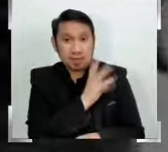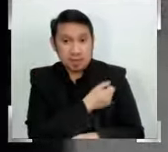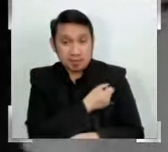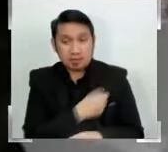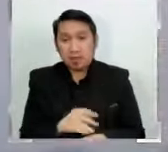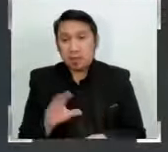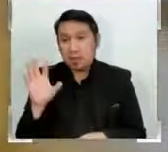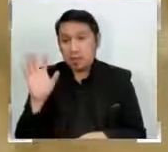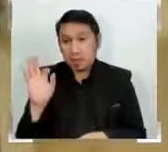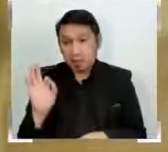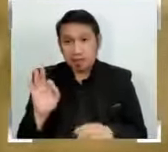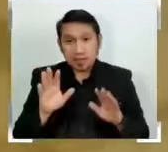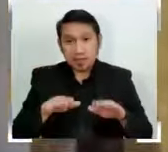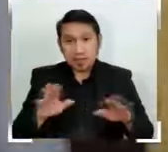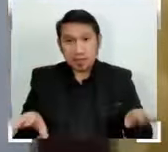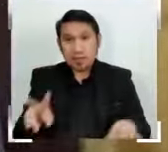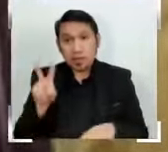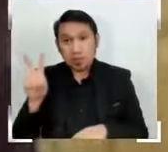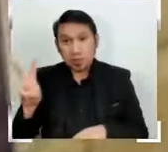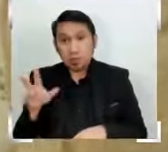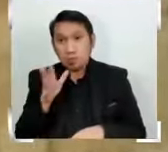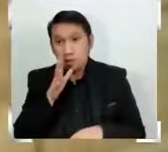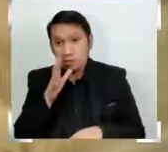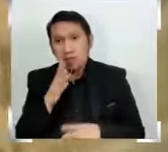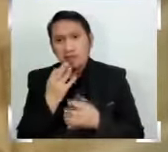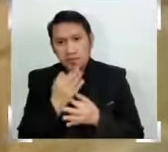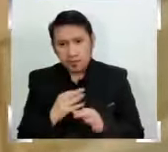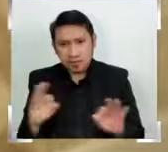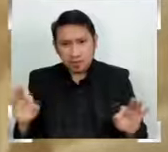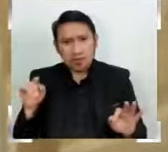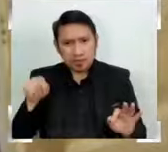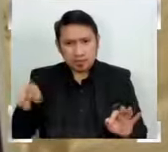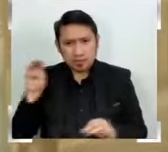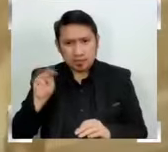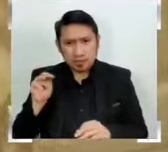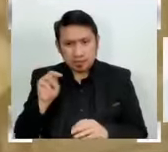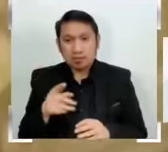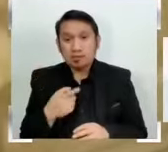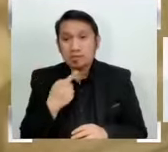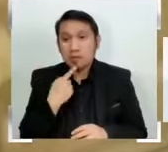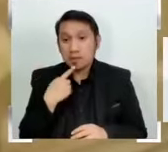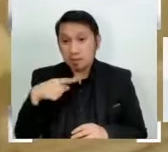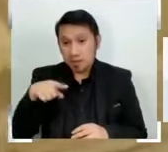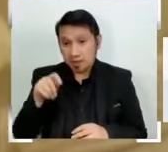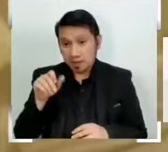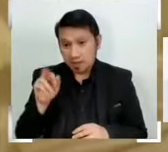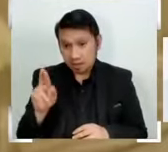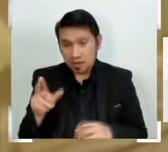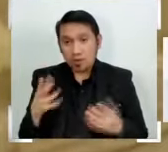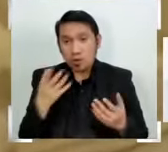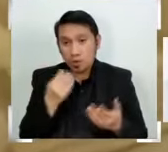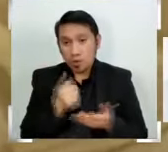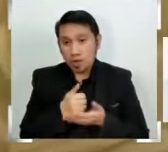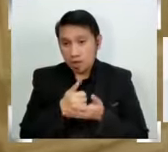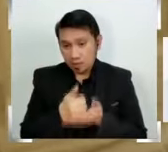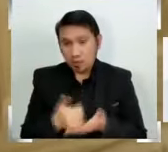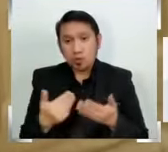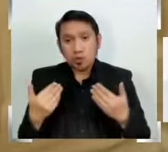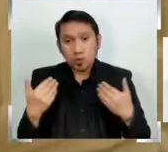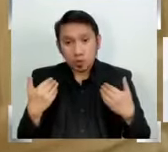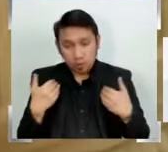at 2 inang Israeli naman ang pinakawalan din nitong Lunes. Ayon sa Qatar, na isa sa nag-mediate para magkaroon ng humanitarian